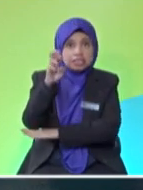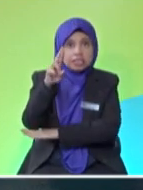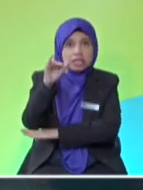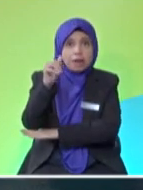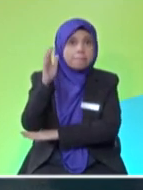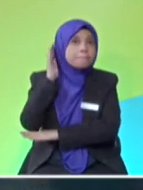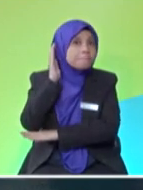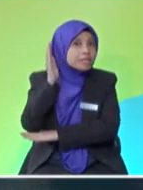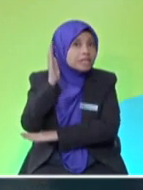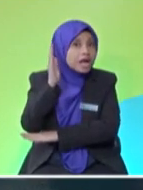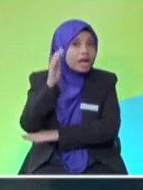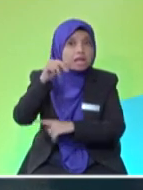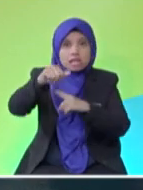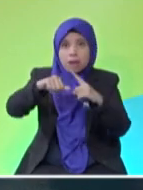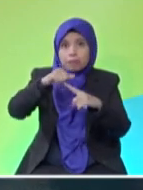apabila